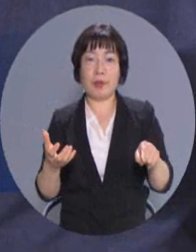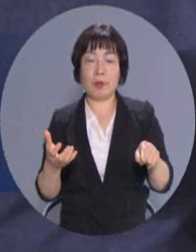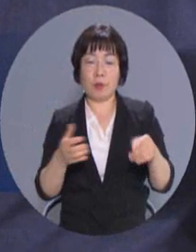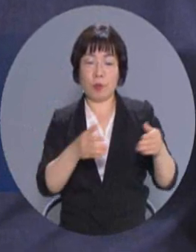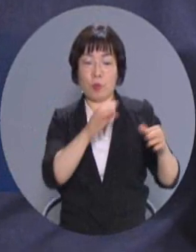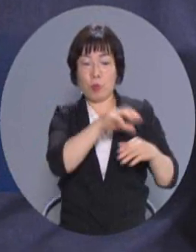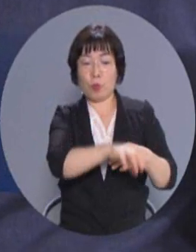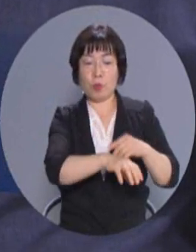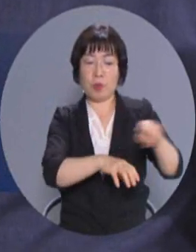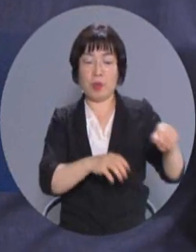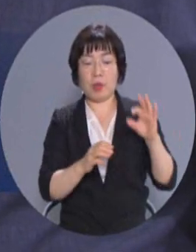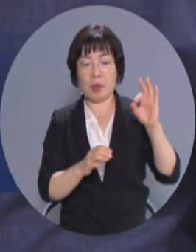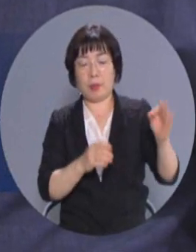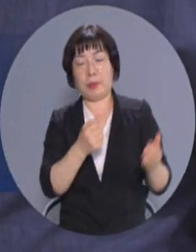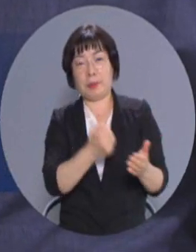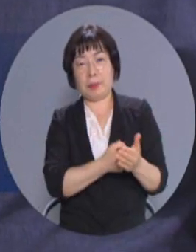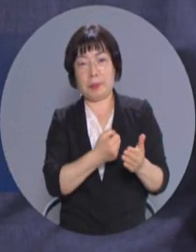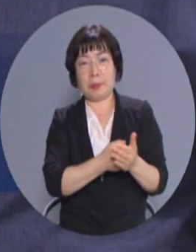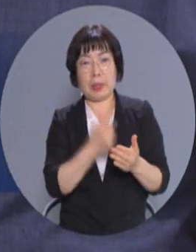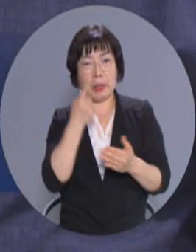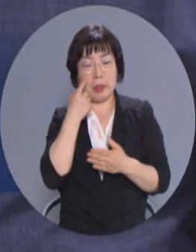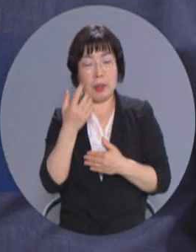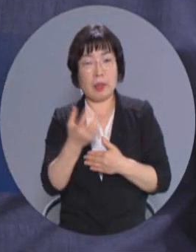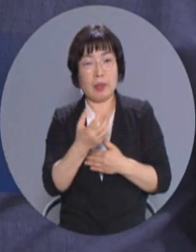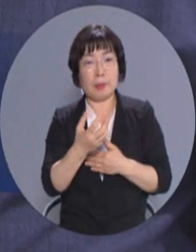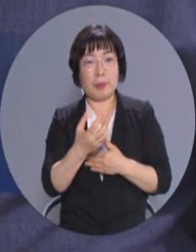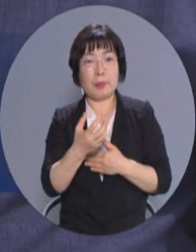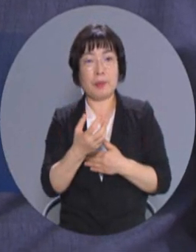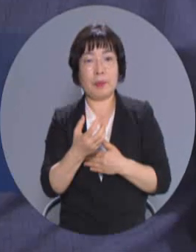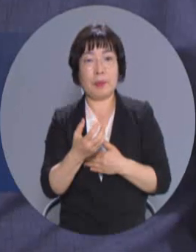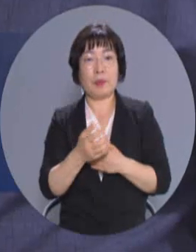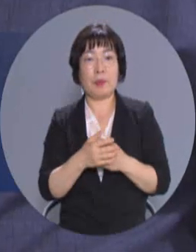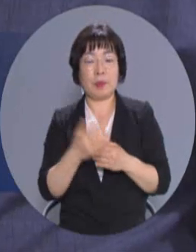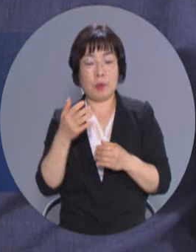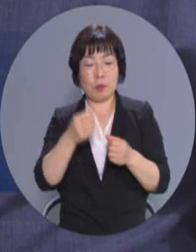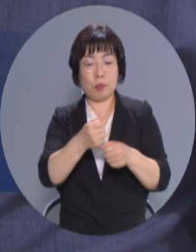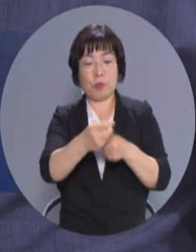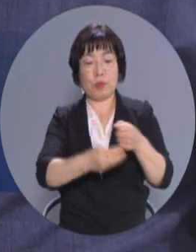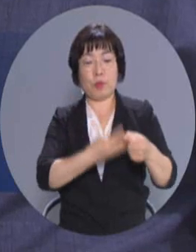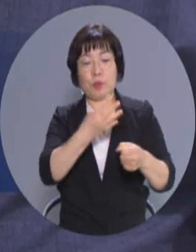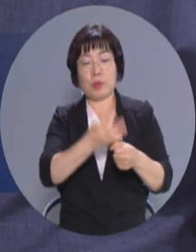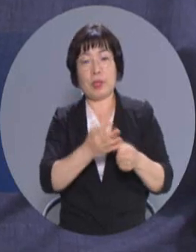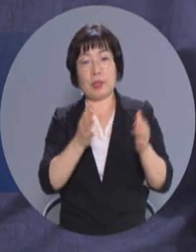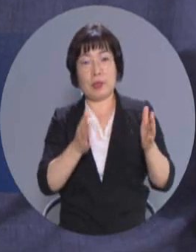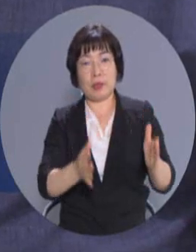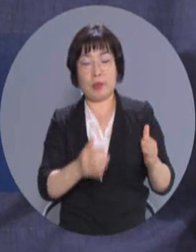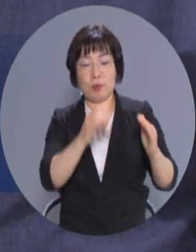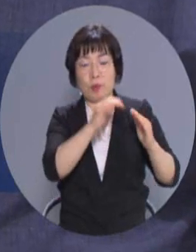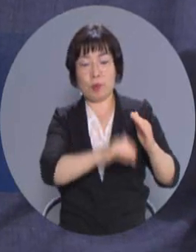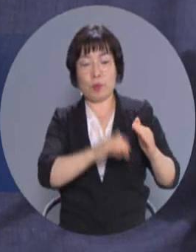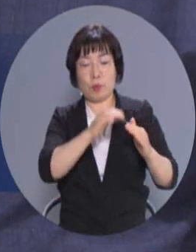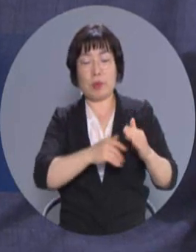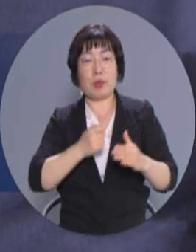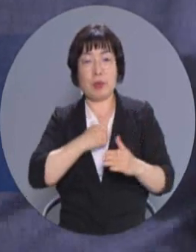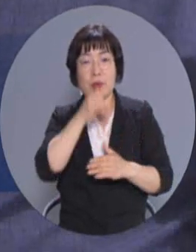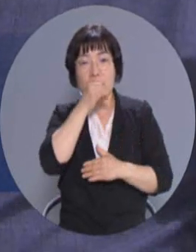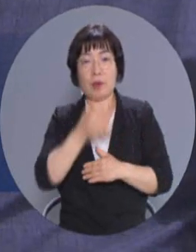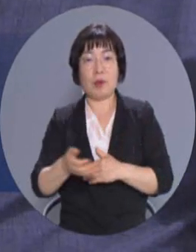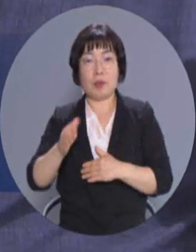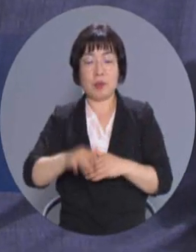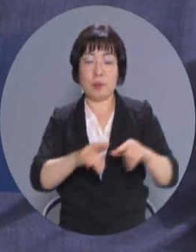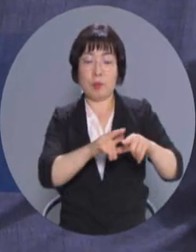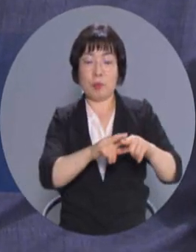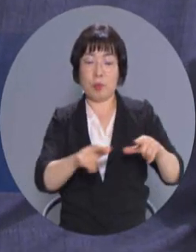빈터만 남아있어서 보기도 좀 아쉽고 그리고 또 몇 년간 공사로 인해서 답답함도 있었습니다.